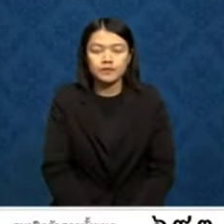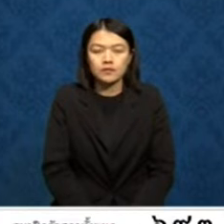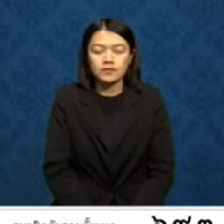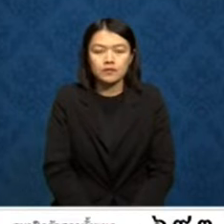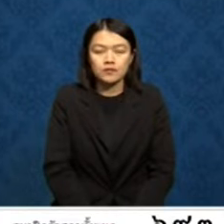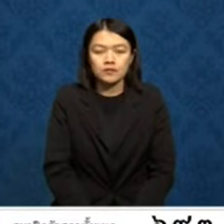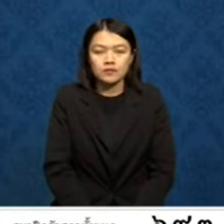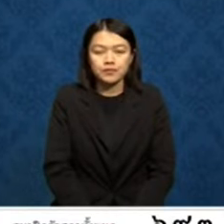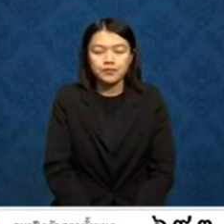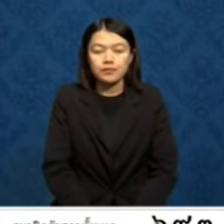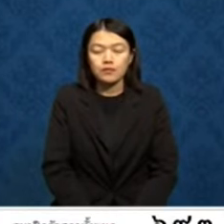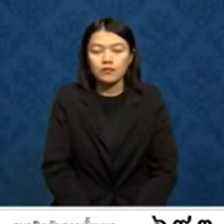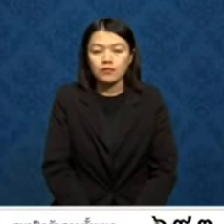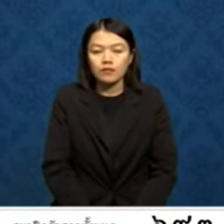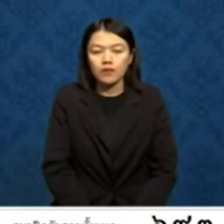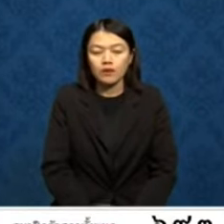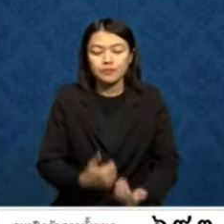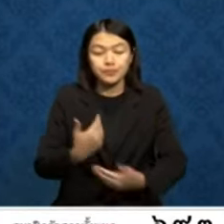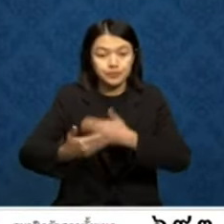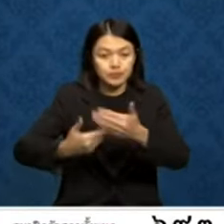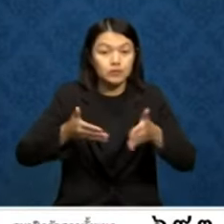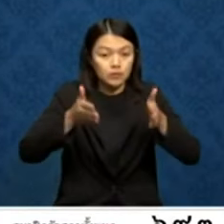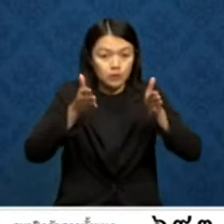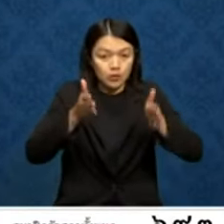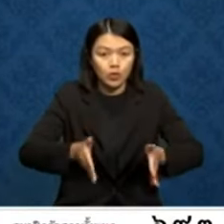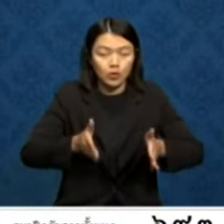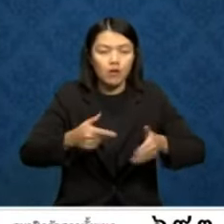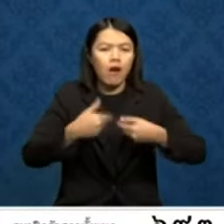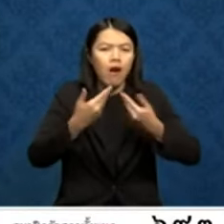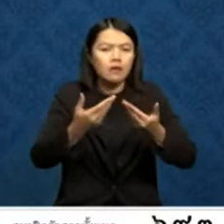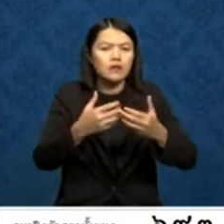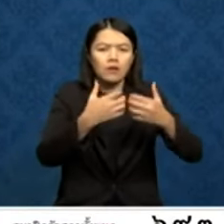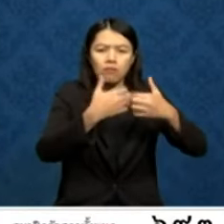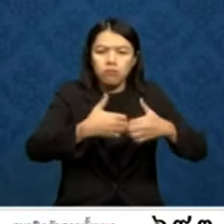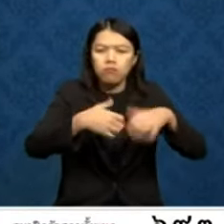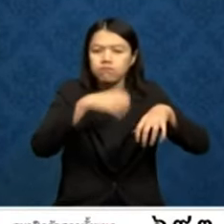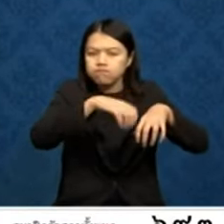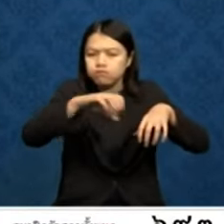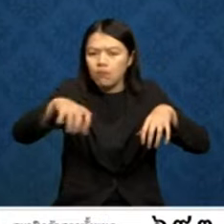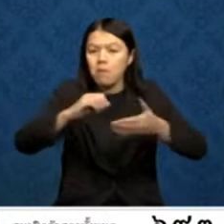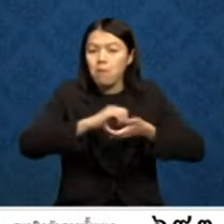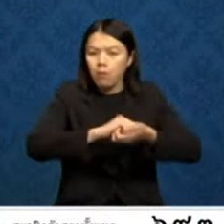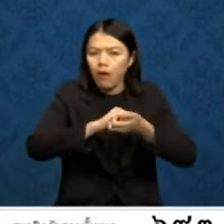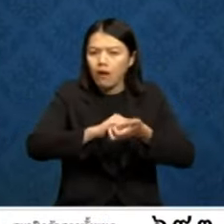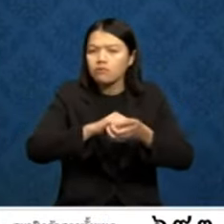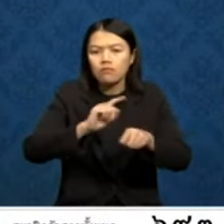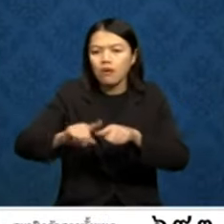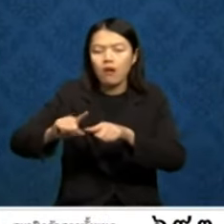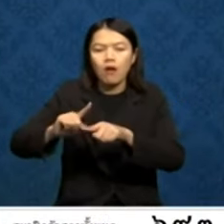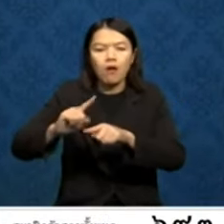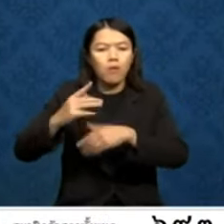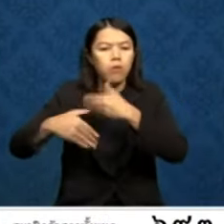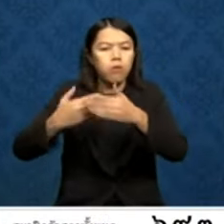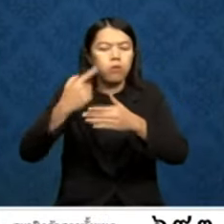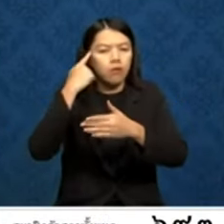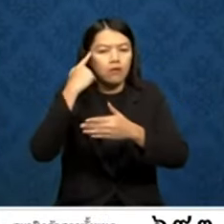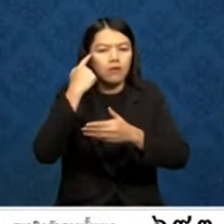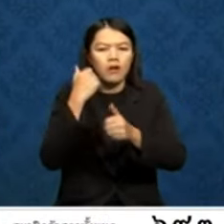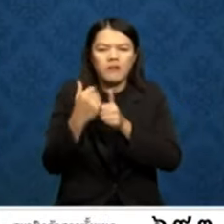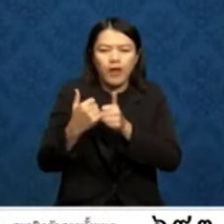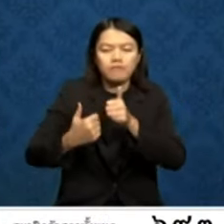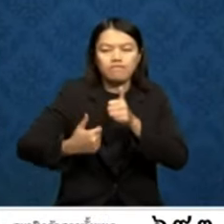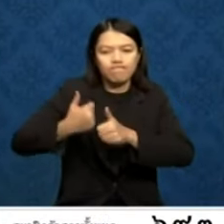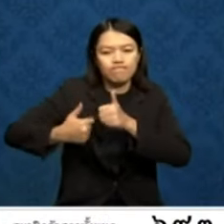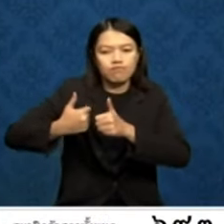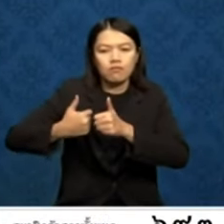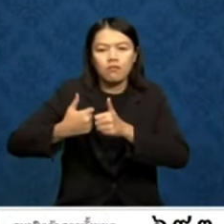าชนทุกคนและต่อยอดการพัฒนาของการผลิตและการบริการเพิ่มความสามารถในการแข่งขัน